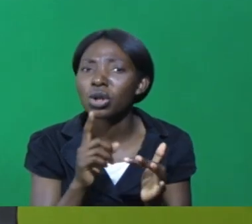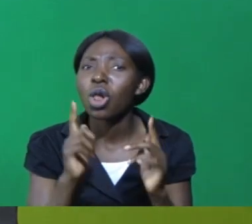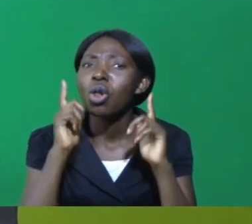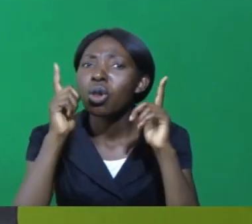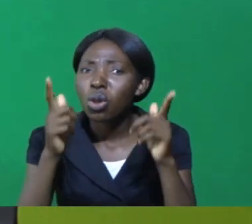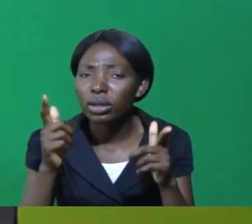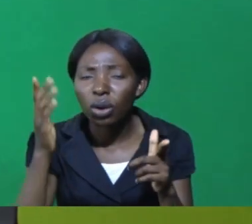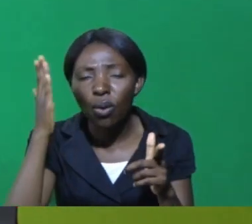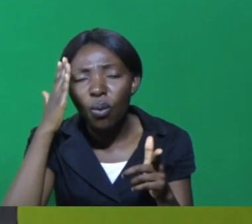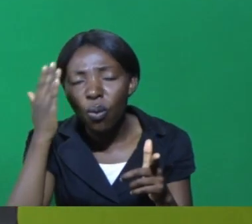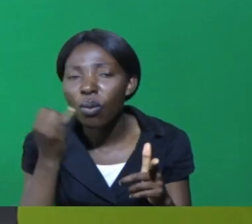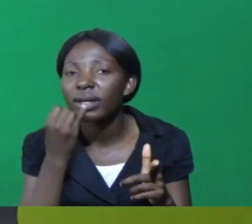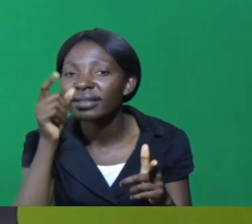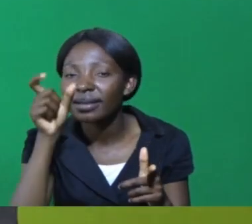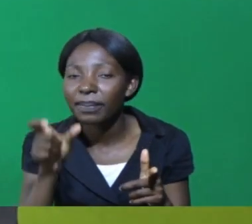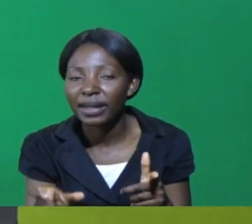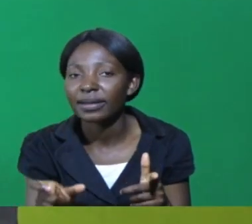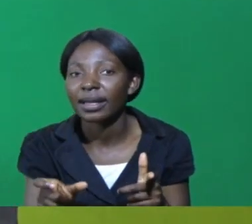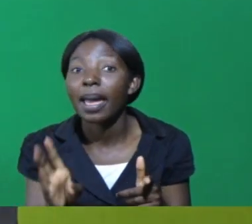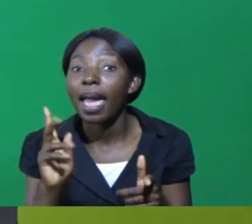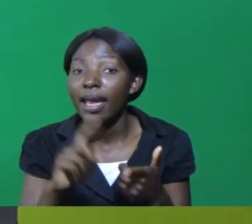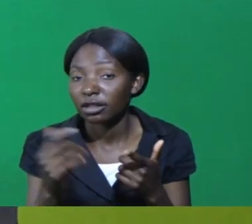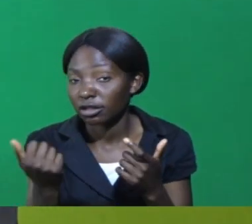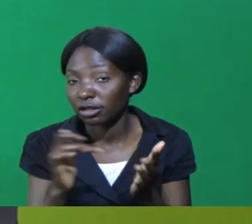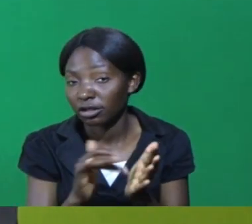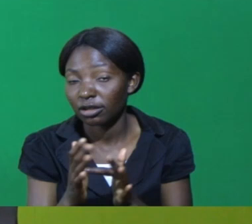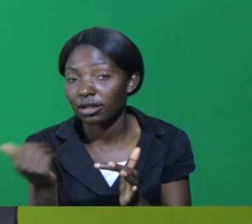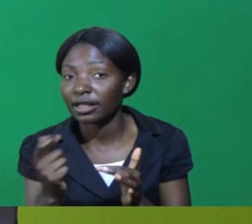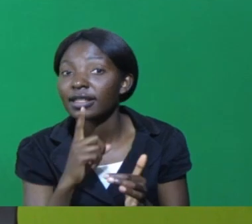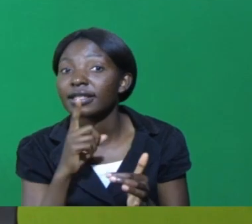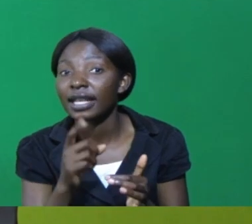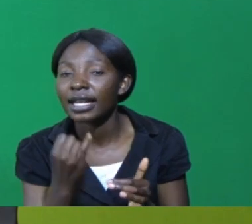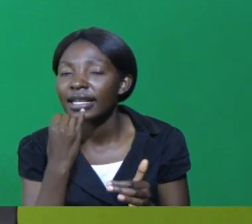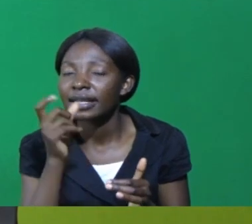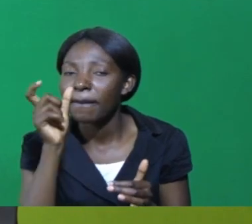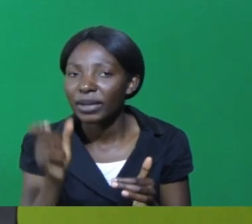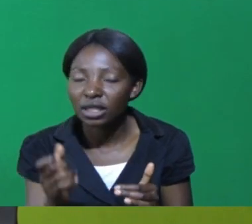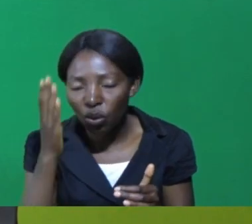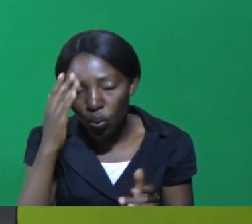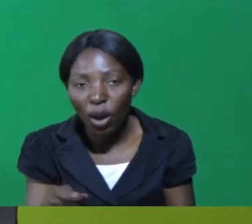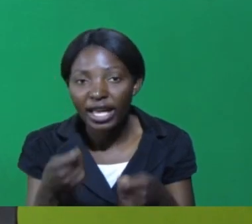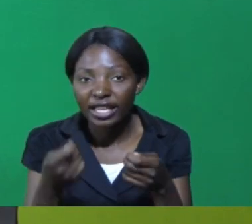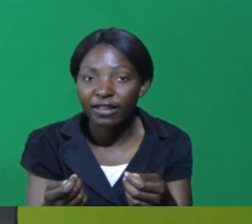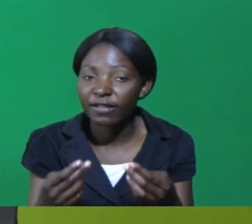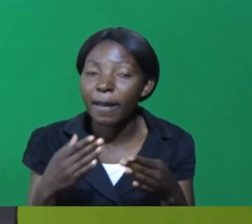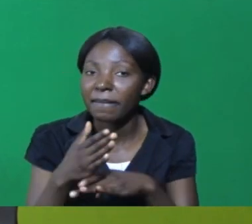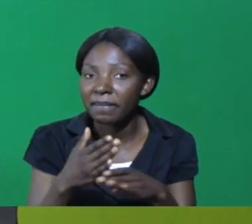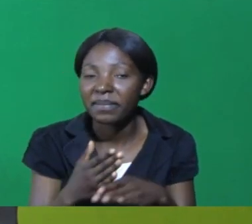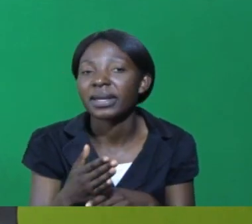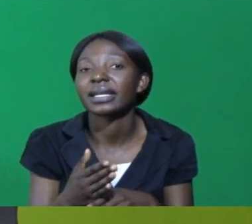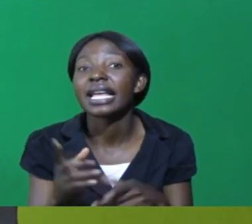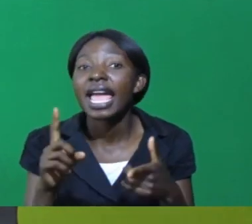Ishe, ndianiko? Ipapo Jesu akapindura akati, ndiye wandichapa chimedu kana